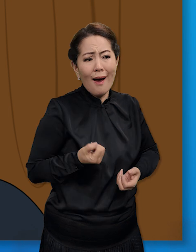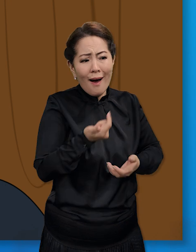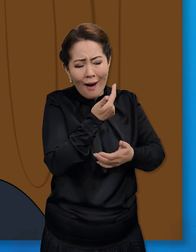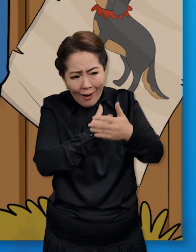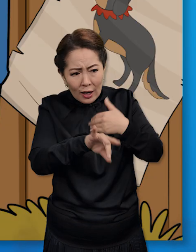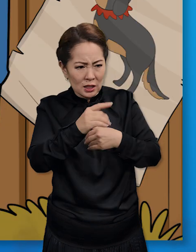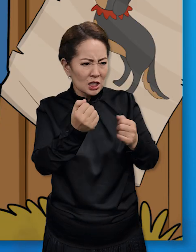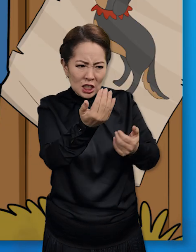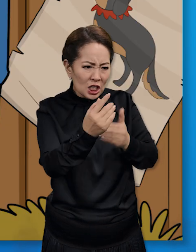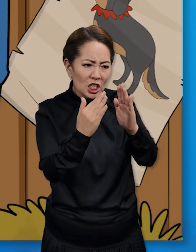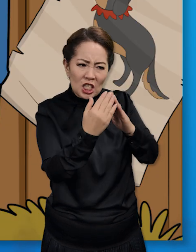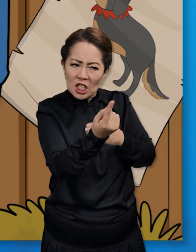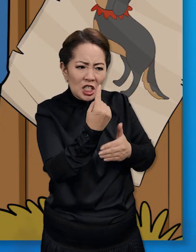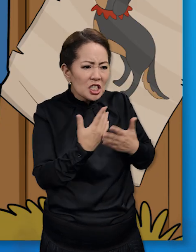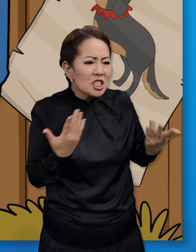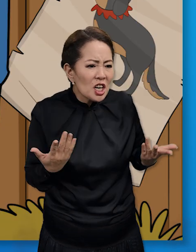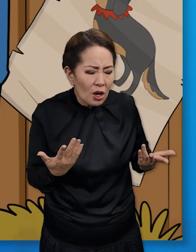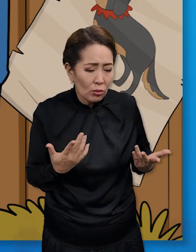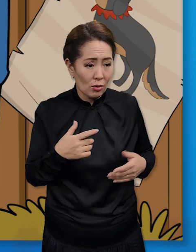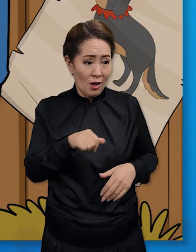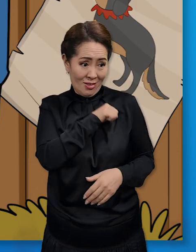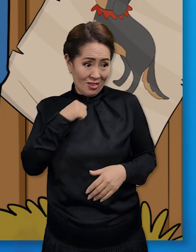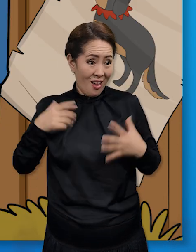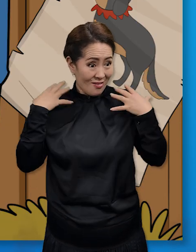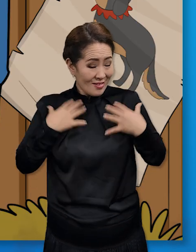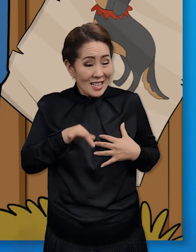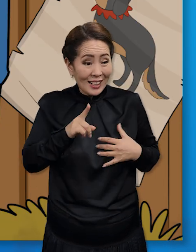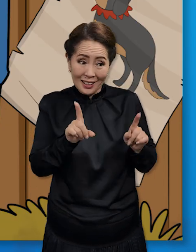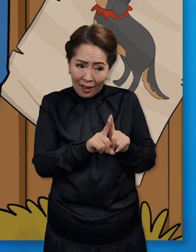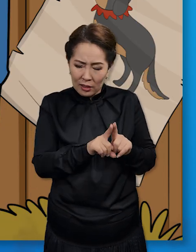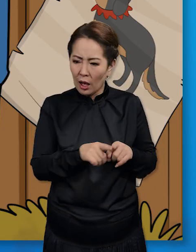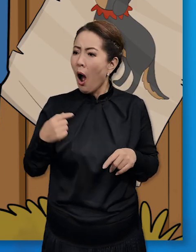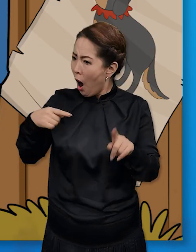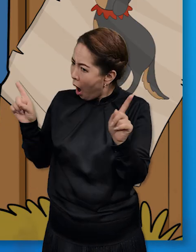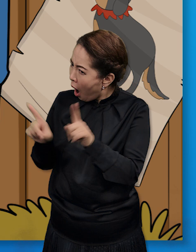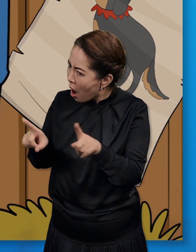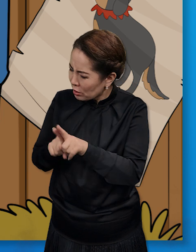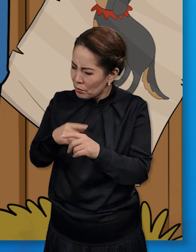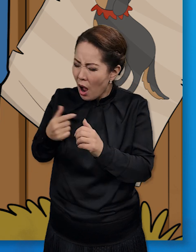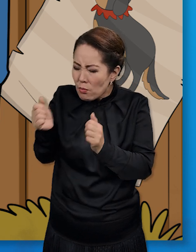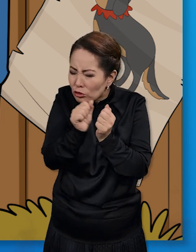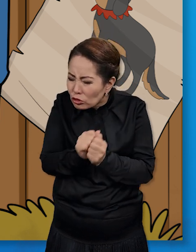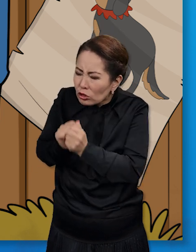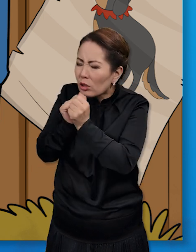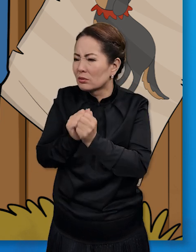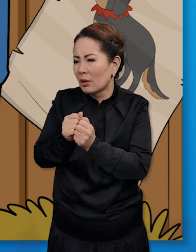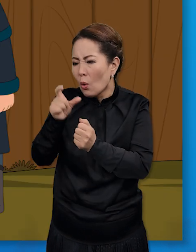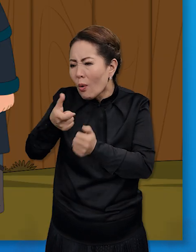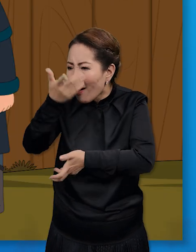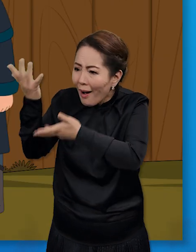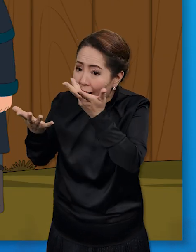л явна. Бид ч бас дотны нэгнээ хайж явнаа. Ирлээ нийлүүлээд хамтдаа хайвал олдох байх.